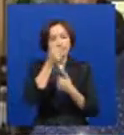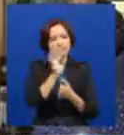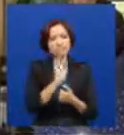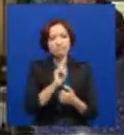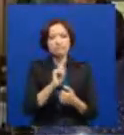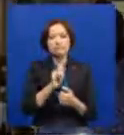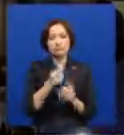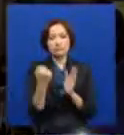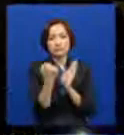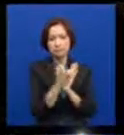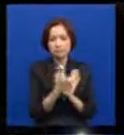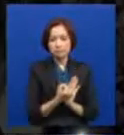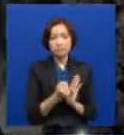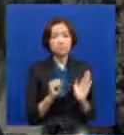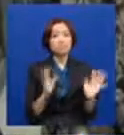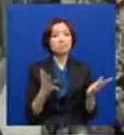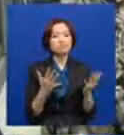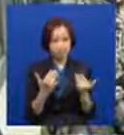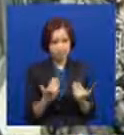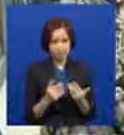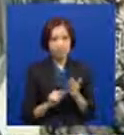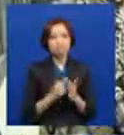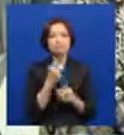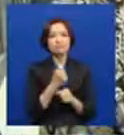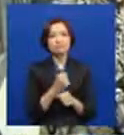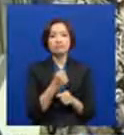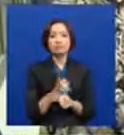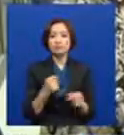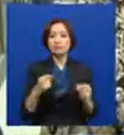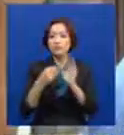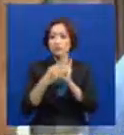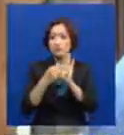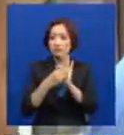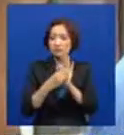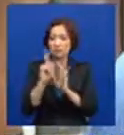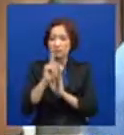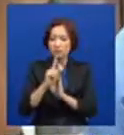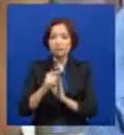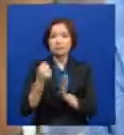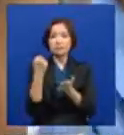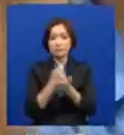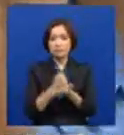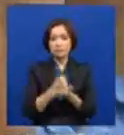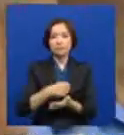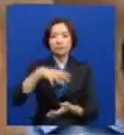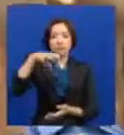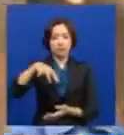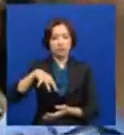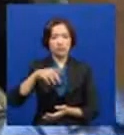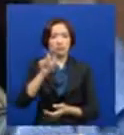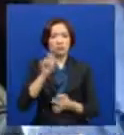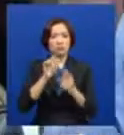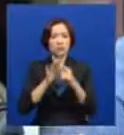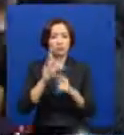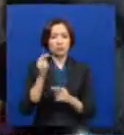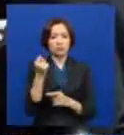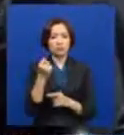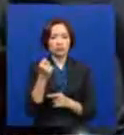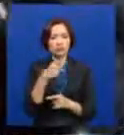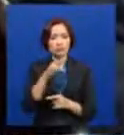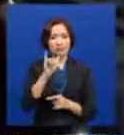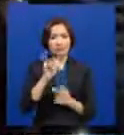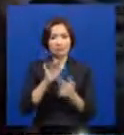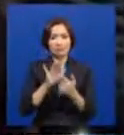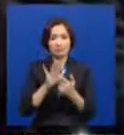ของการขึ้นทะเบียนกันครับ สำหรับกรุงเทพมหานครขึ้นทะเบียนได้ที่กรมอุทยานแห่งชาติสัตว์ป่าและพันธุ์พืชส่วนต่